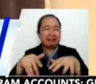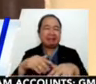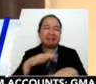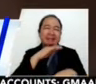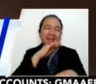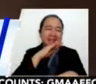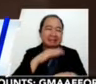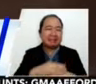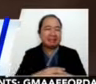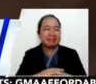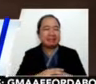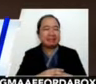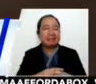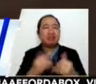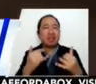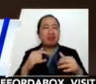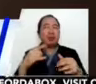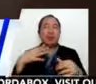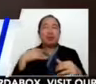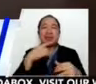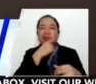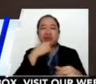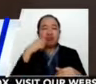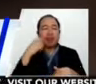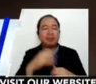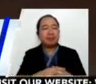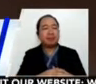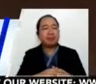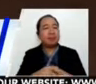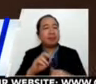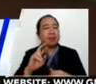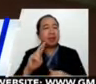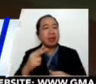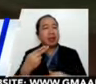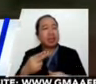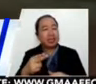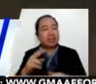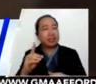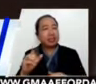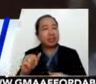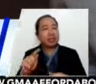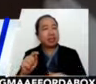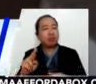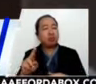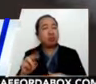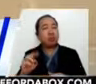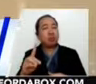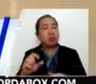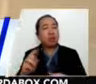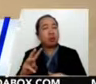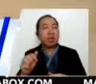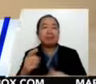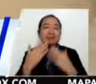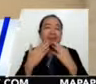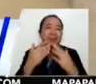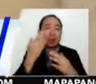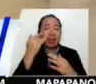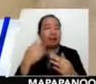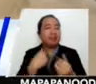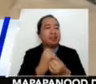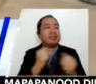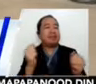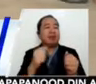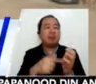Binibilad na ngayon. Nagpasalamat naman ang RHU Dato Muntawal na kaagad nilang naisalba ang gamit, lalo na ang mga gamot. Dito sila